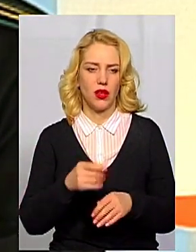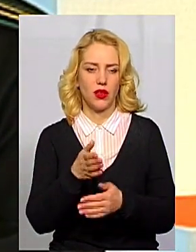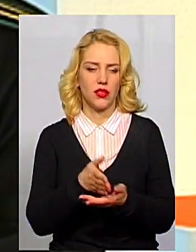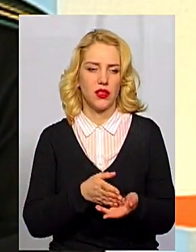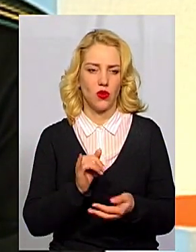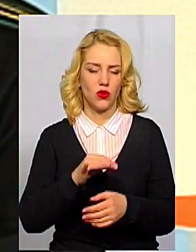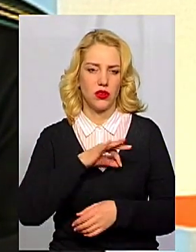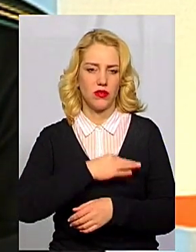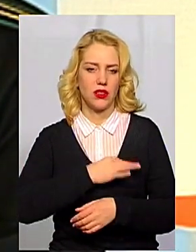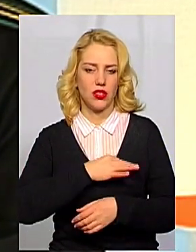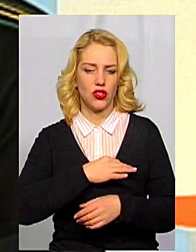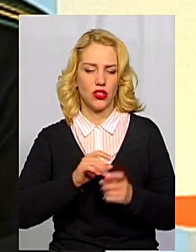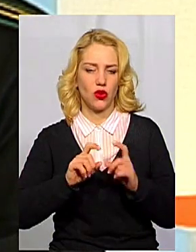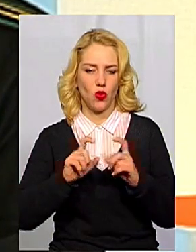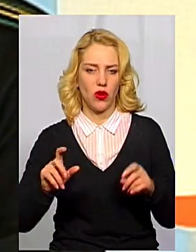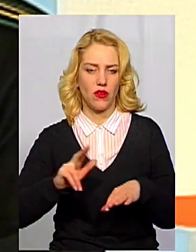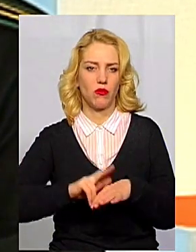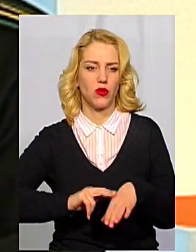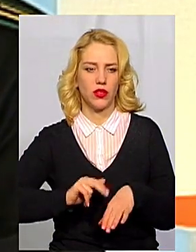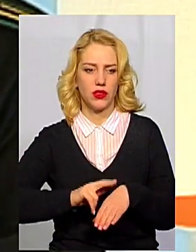в слідчих органах поліції.